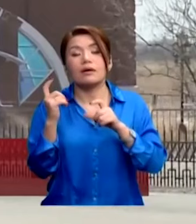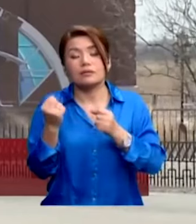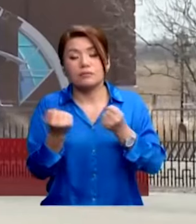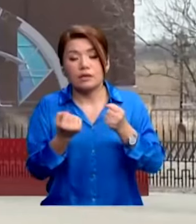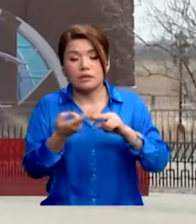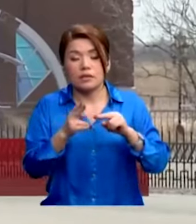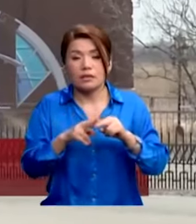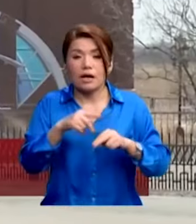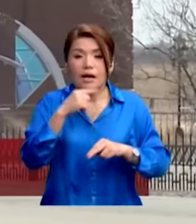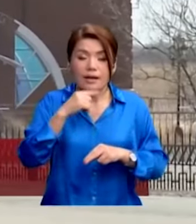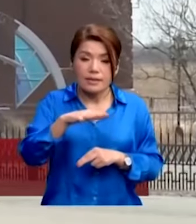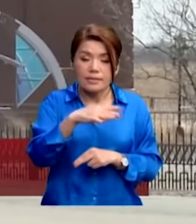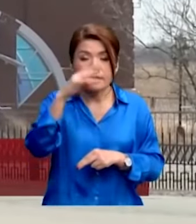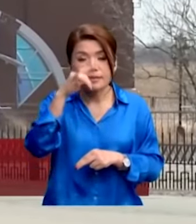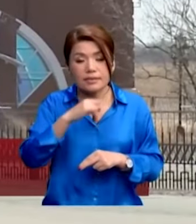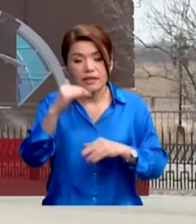казахстанско-российский